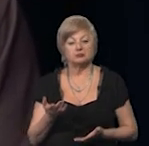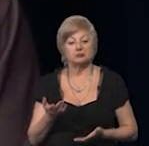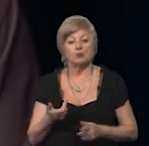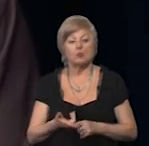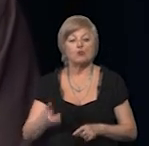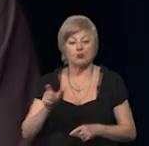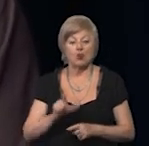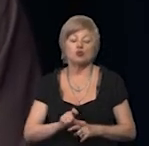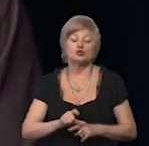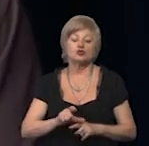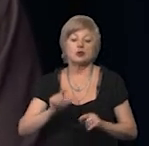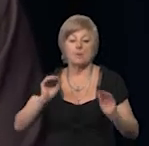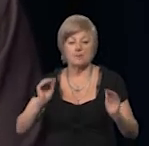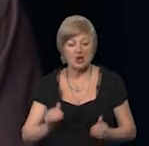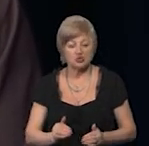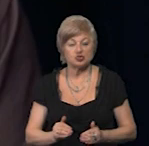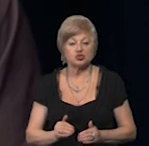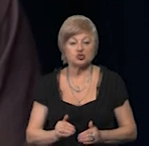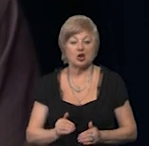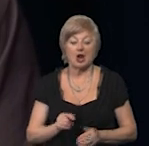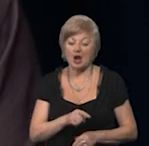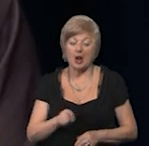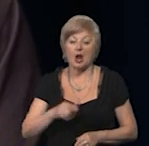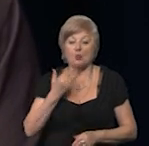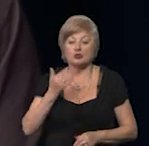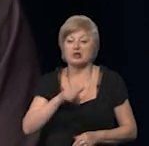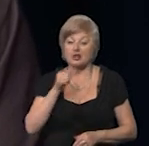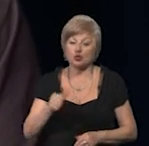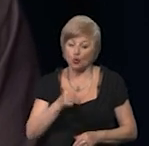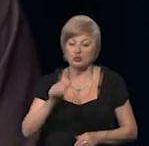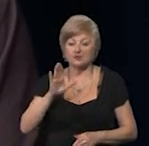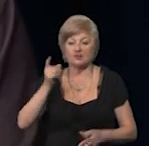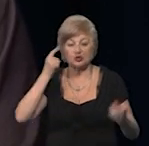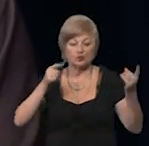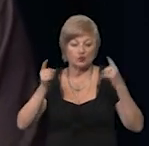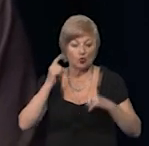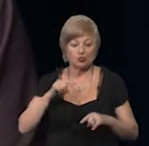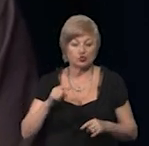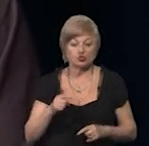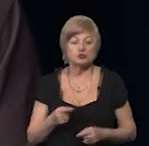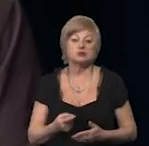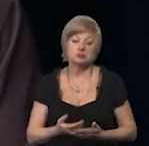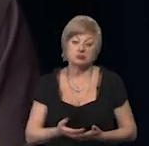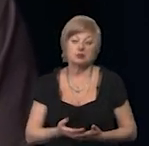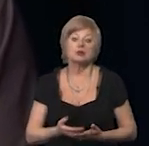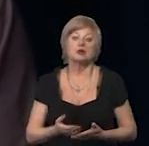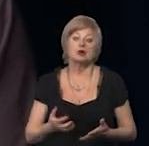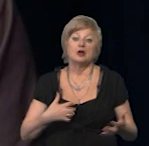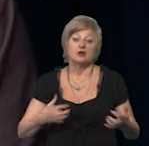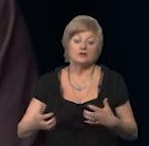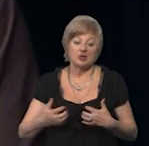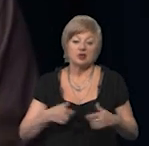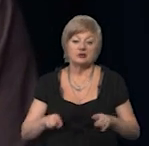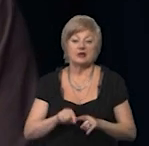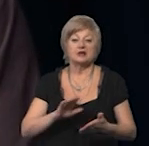більше, то менше. От, ну, на останній рік в творчості це складна ситуація. Просто в мене в театрі склалася